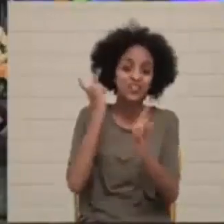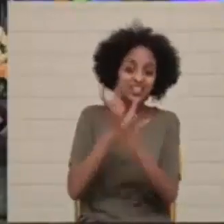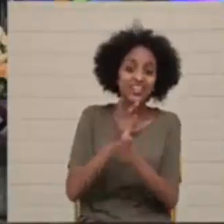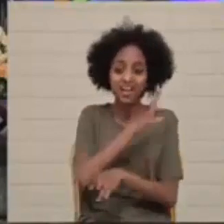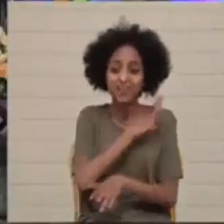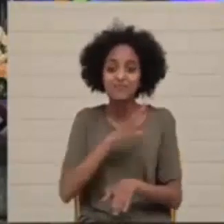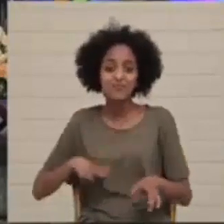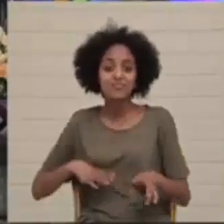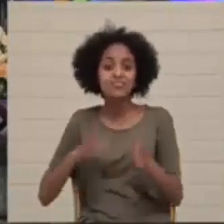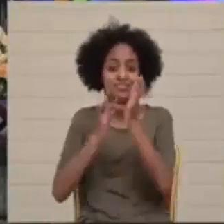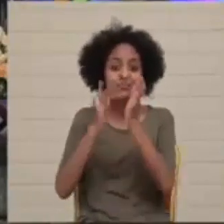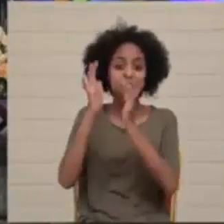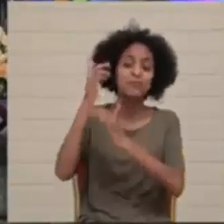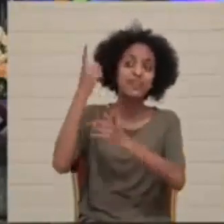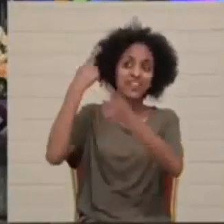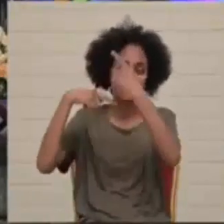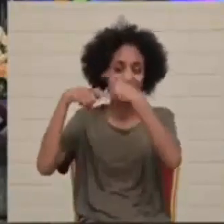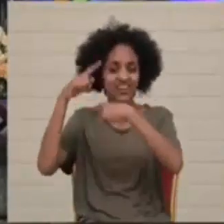ተፈቀው ጌታ ኢየሱስ